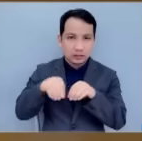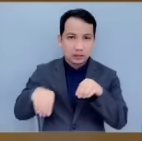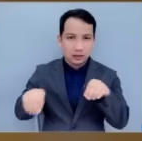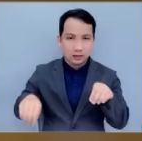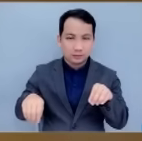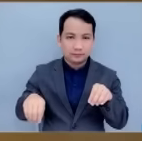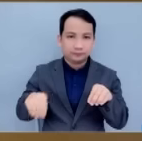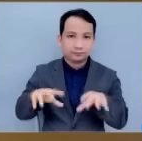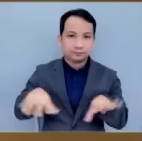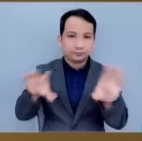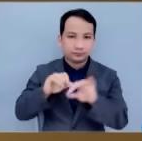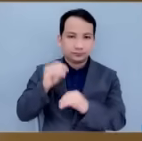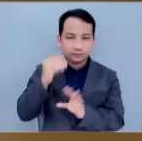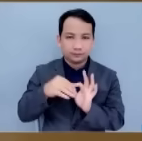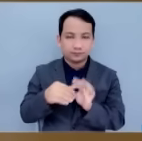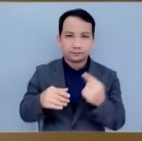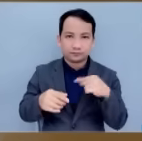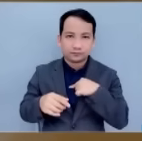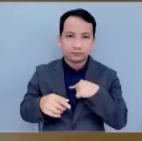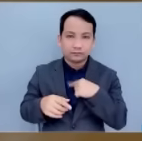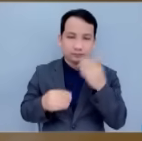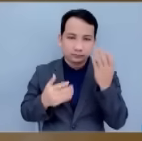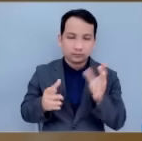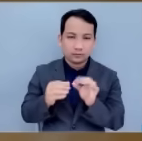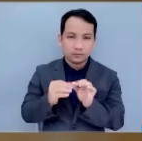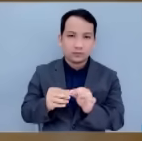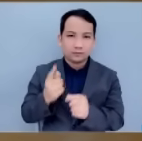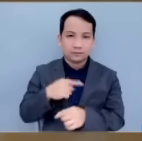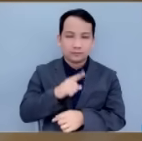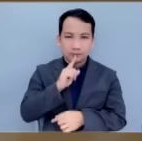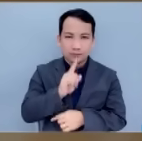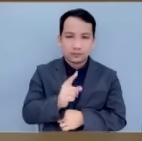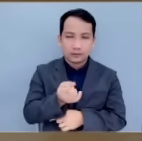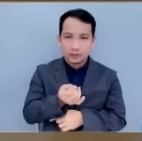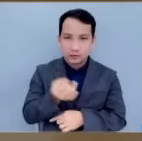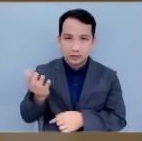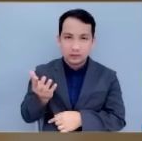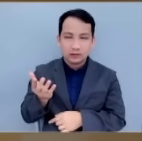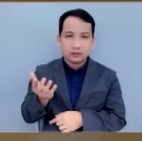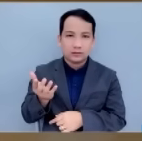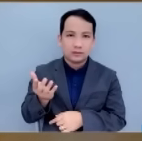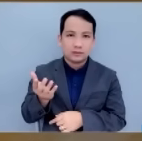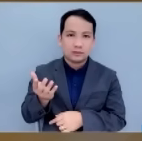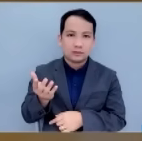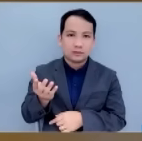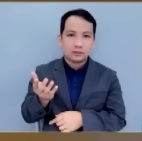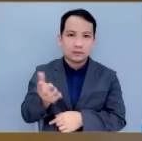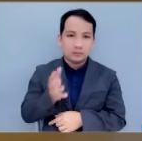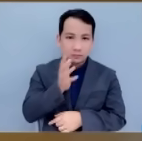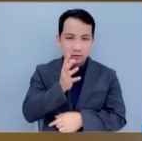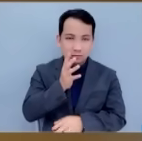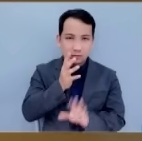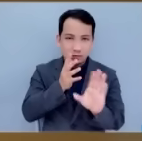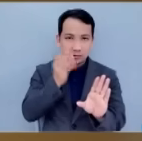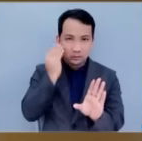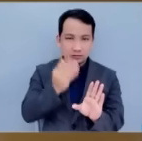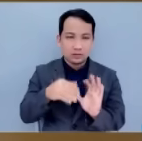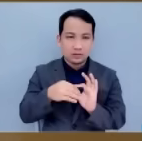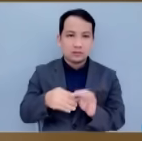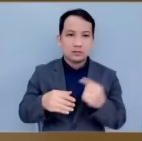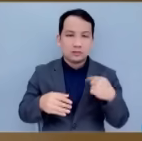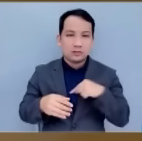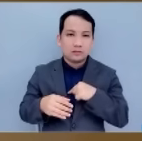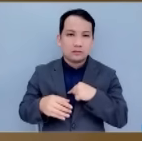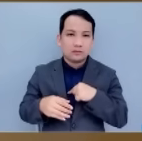Ang gusto man po ang magurang ko, ilalaban man pong daga may kasi pinagalan man po ang mama ko po ang daga na to. Kaya din niya